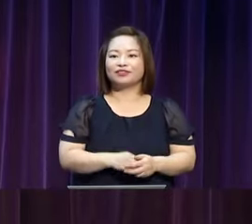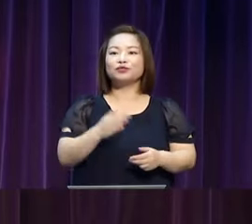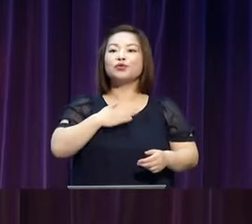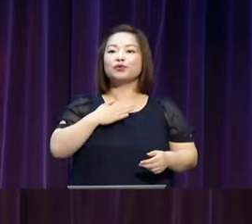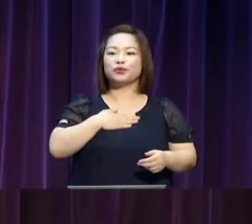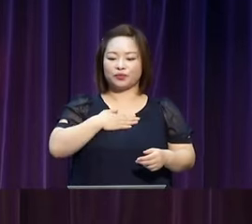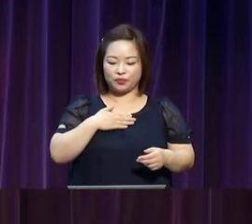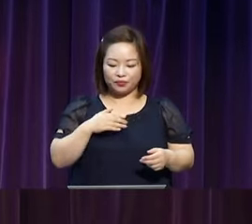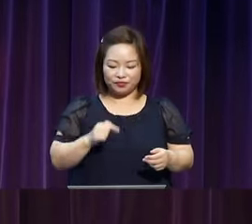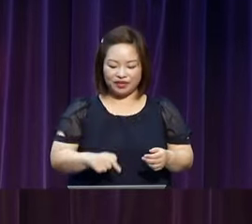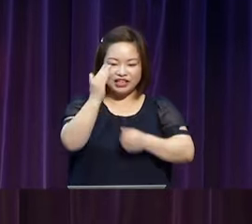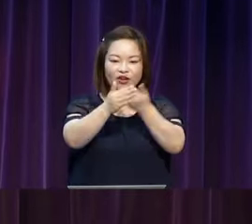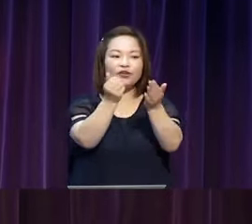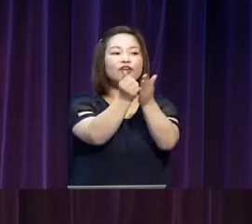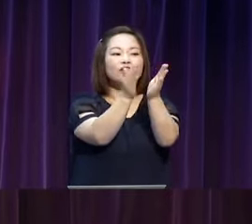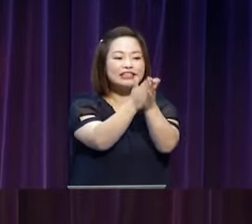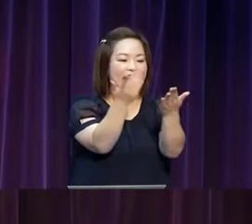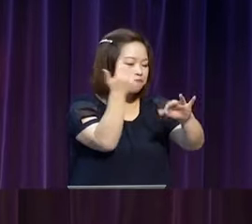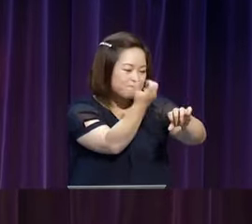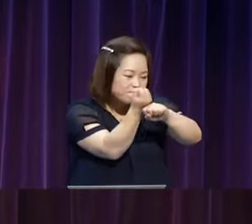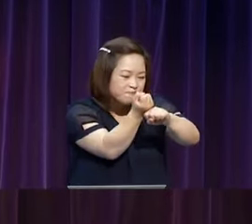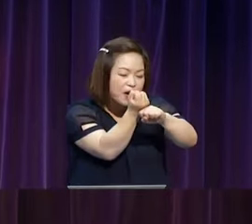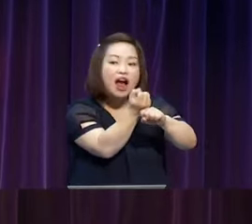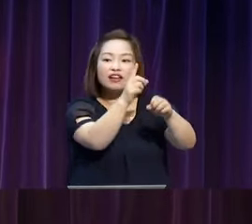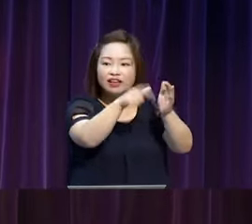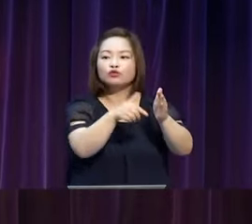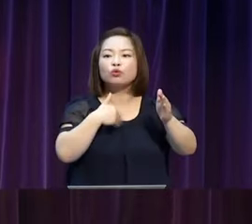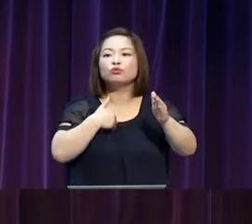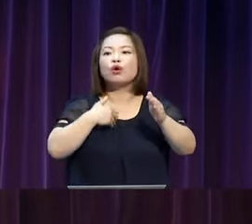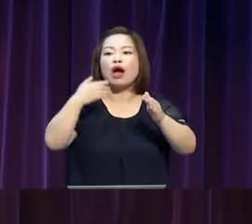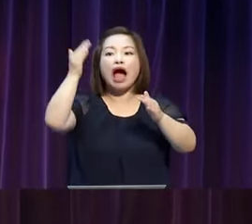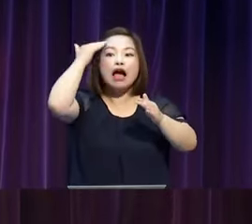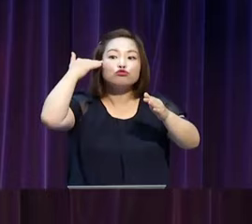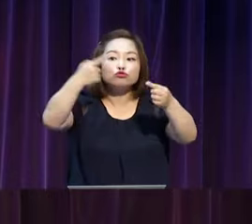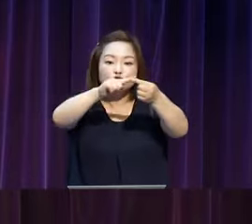지금 성경을 연구할 때는요, 국어사전 갖다 놓고 해요.